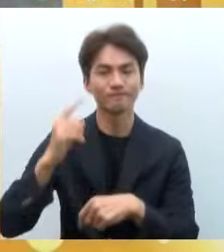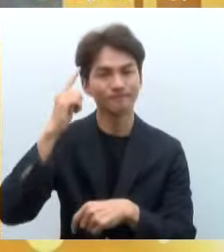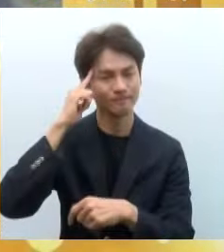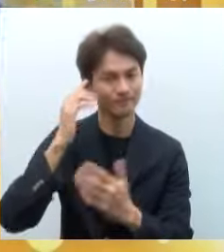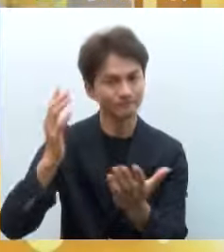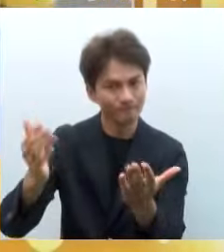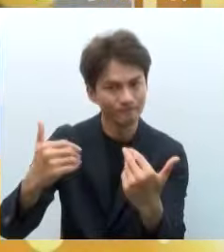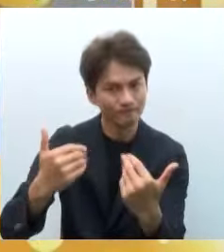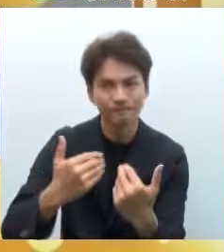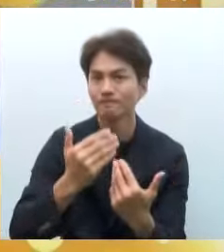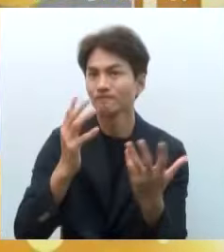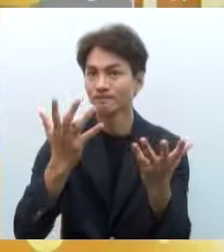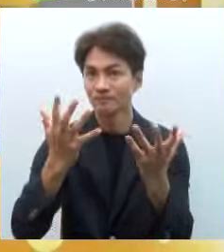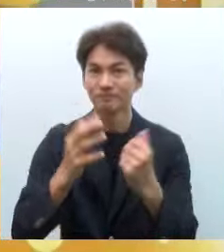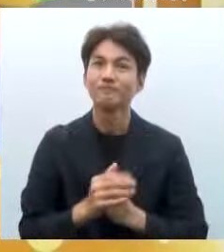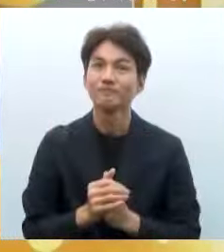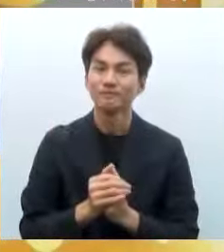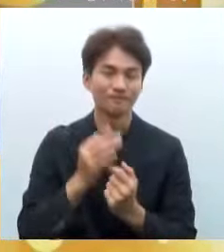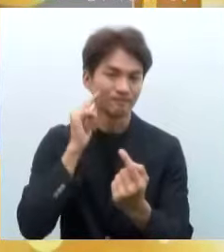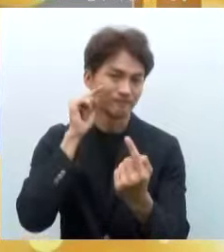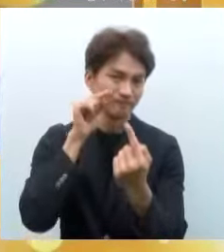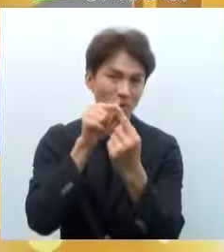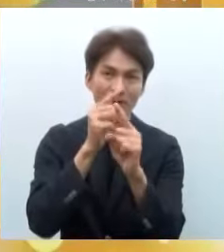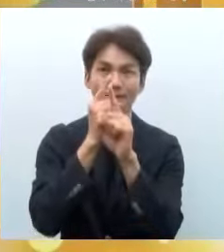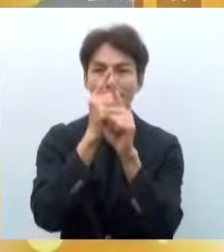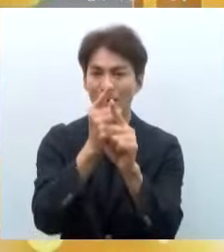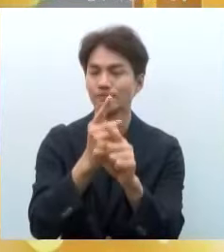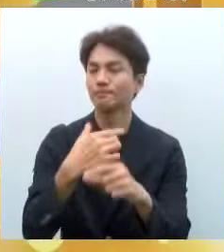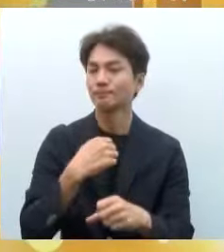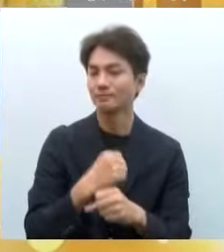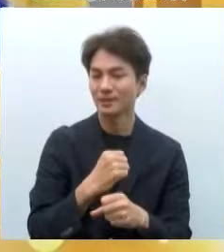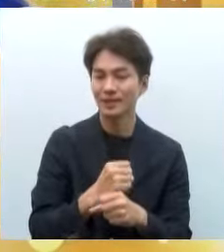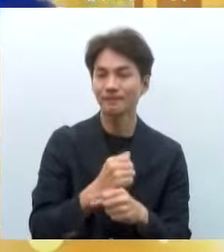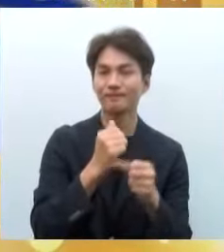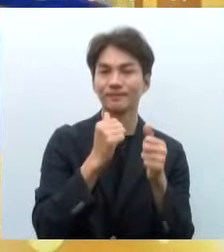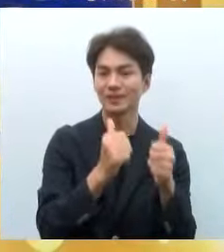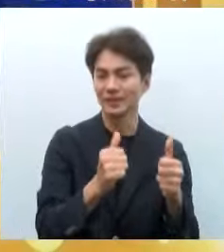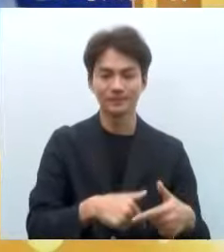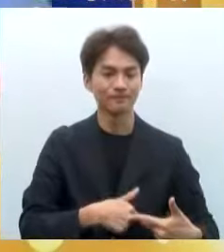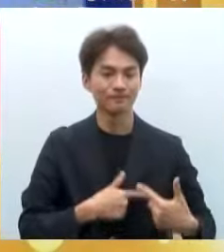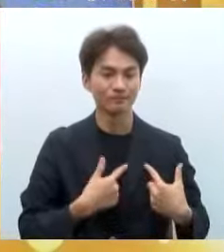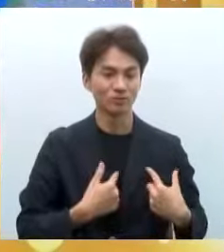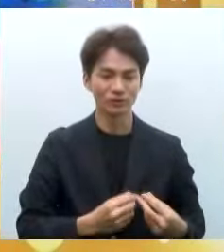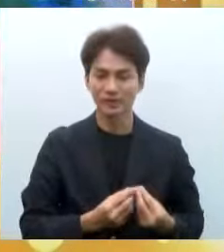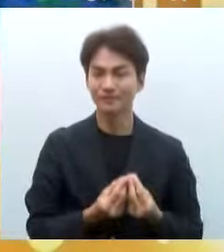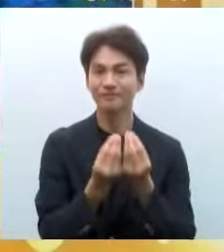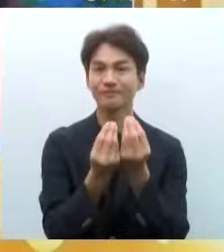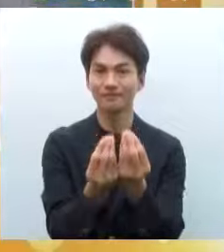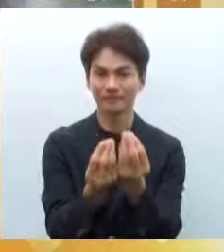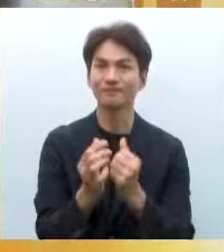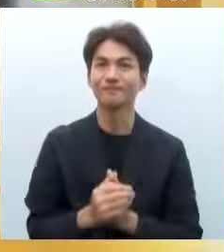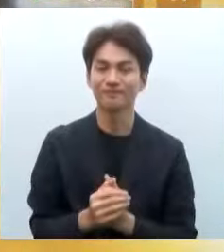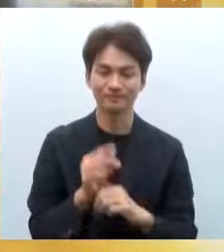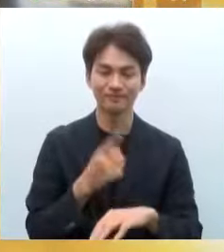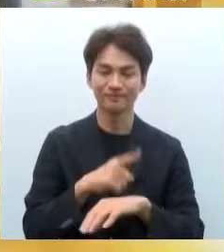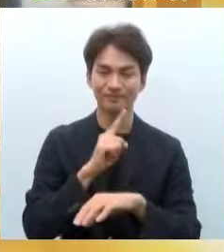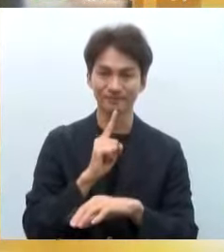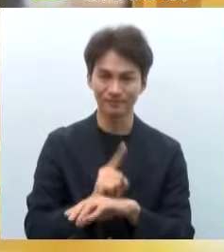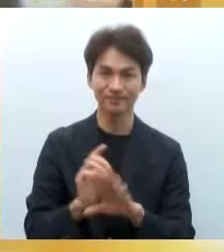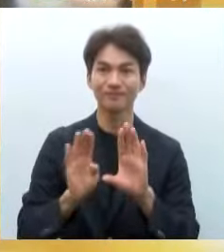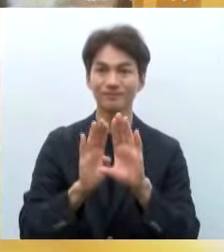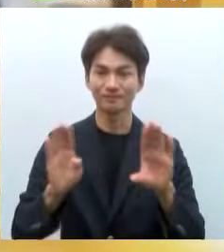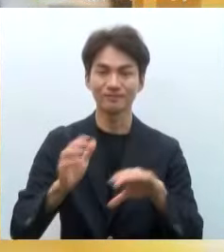แทนใดๆ ดังเป้าหมายที่ว่าเราทำความดีด้วยหัวใจจากประธานในพิธีเปิดพัน